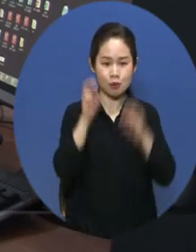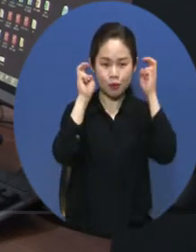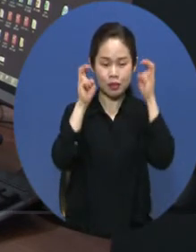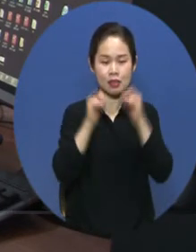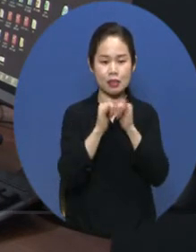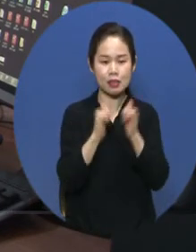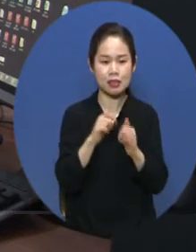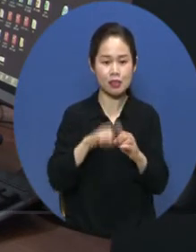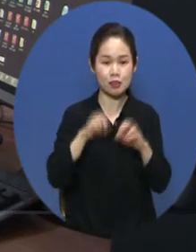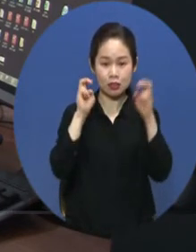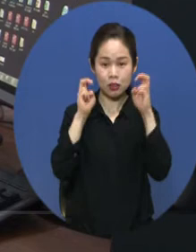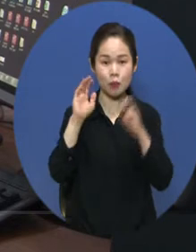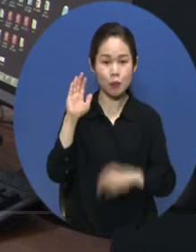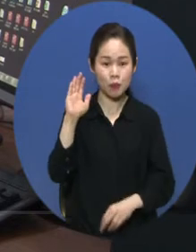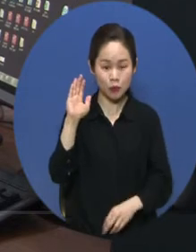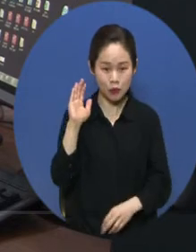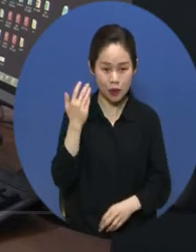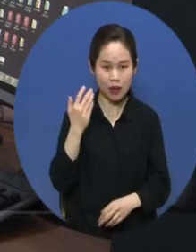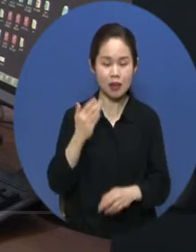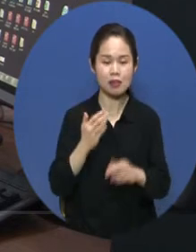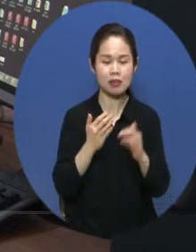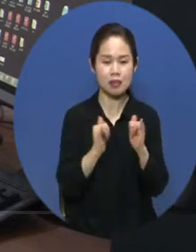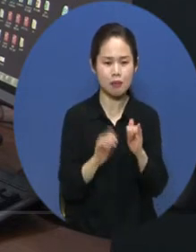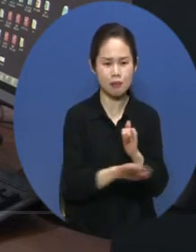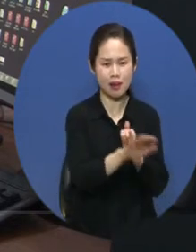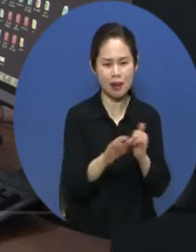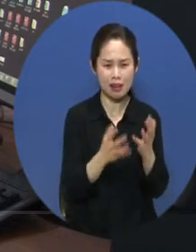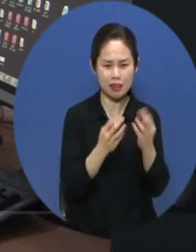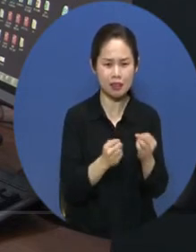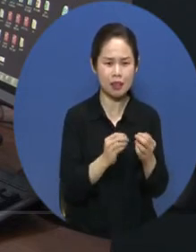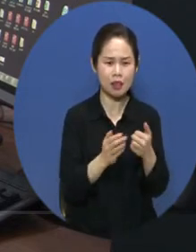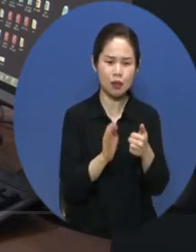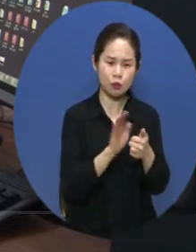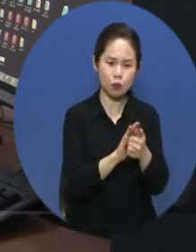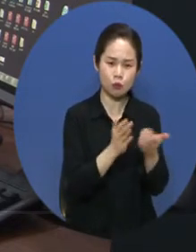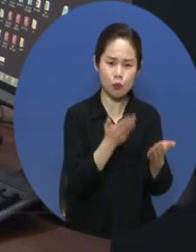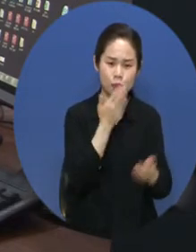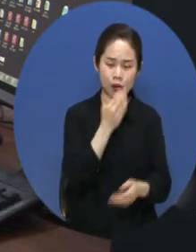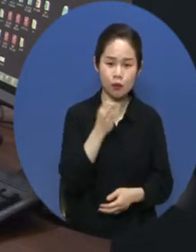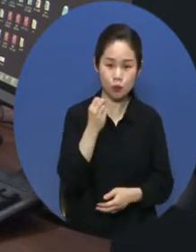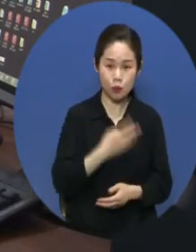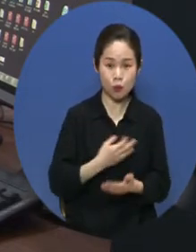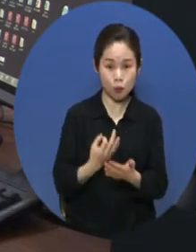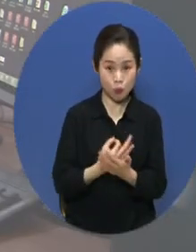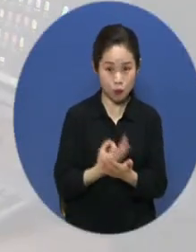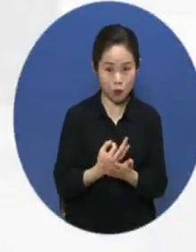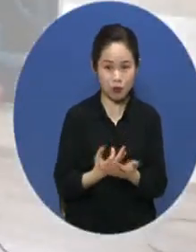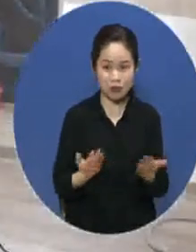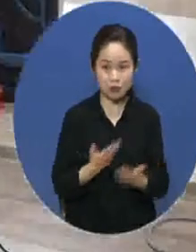사람들에게 도움을 줄수 있고 영리 활동을 할수 있어 보람됩니다.